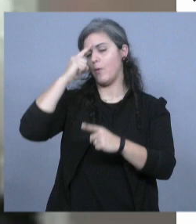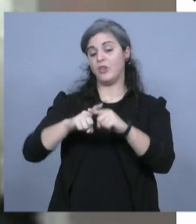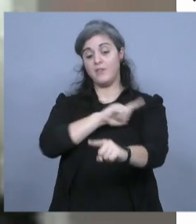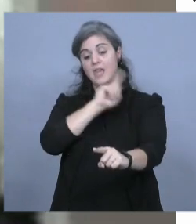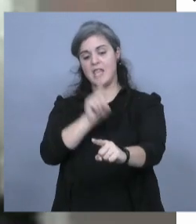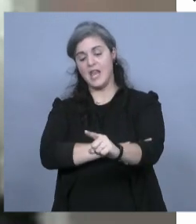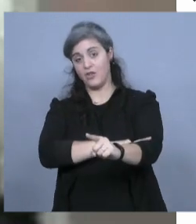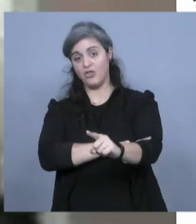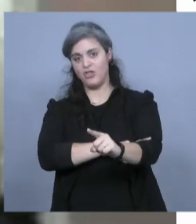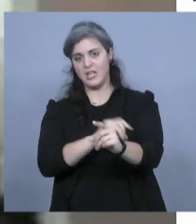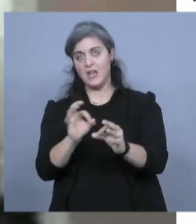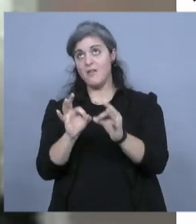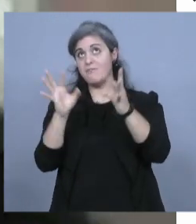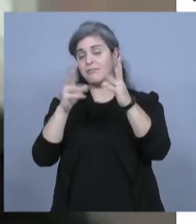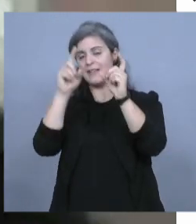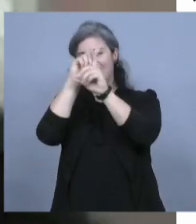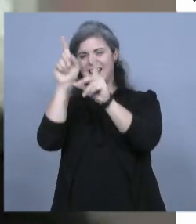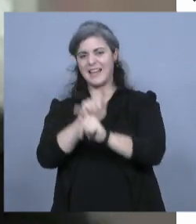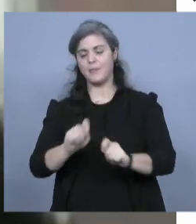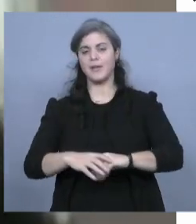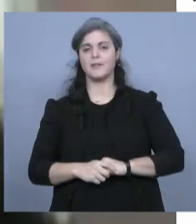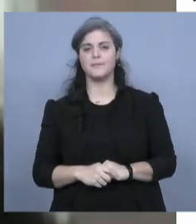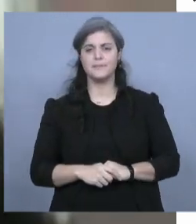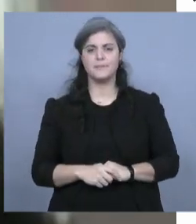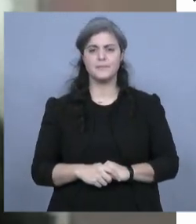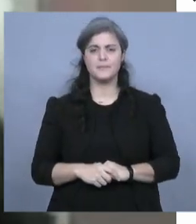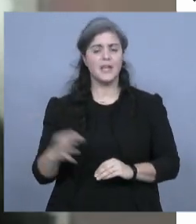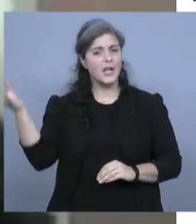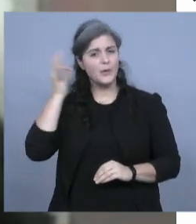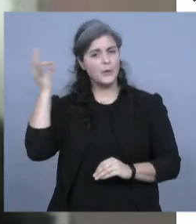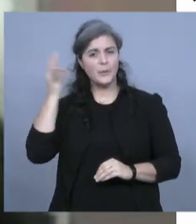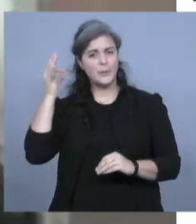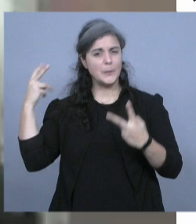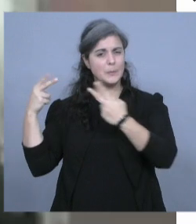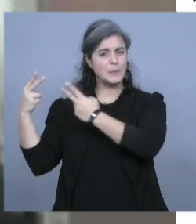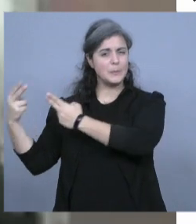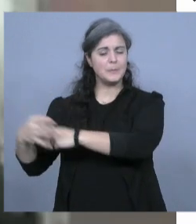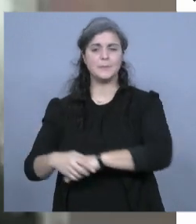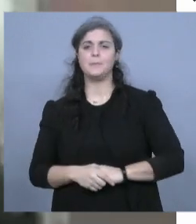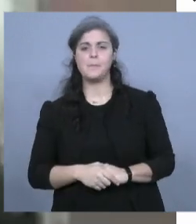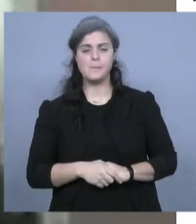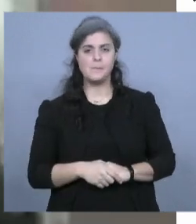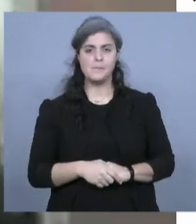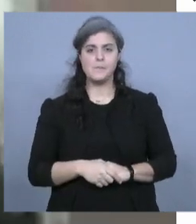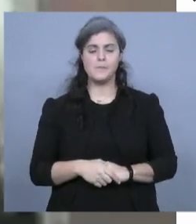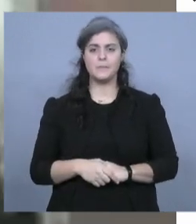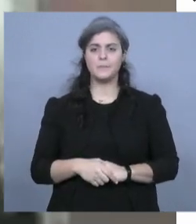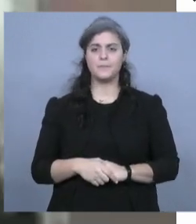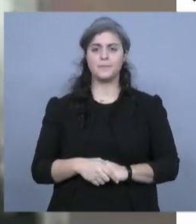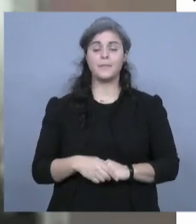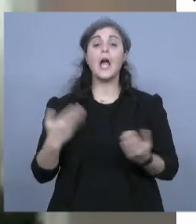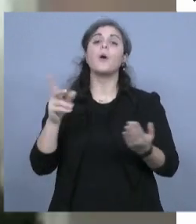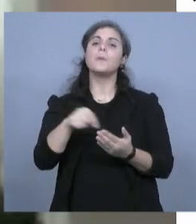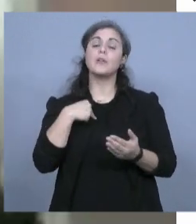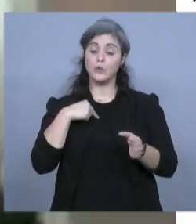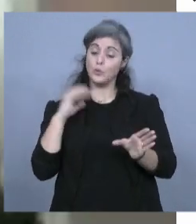Pour vous donner un ordre de grandeur, parce qu'il semble que certains dans l'exécutif ont un peu de mal. Alors bien sûr, nous votons pour ce cadre d'action